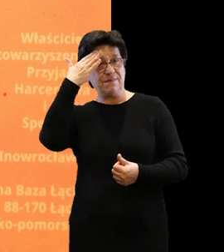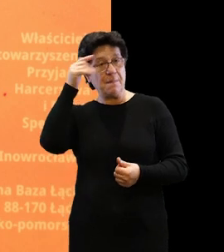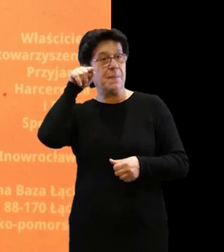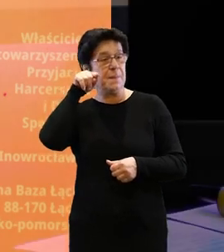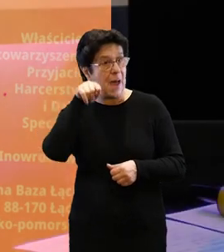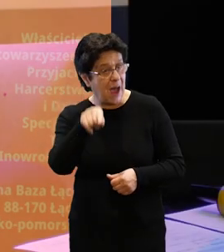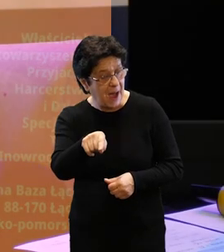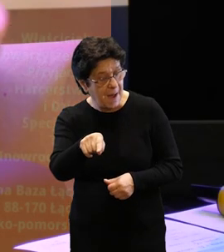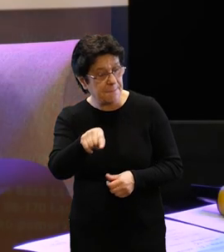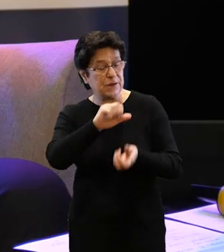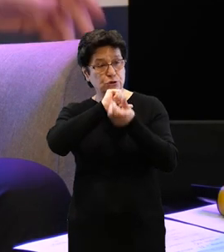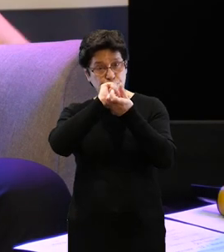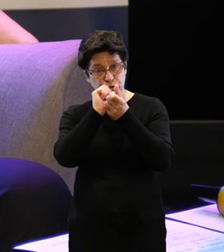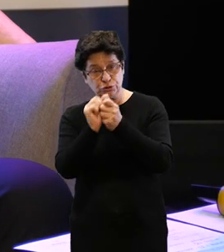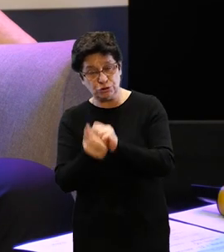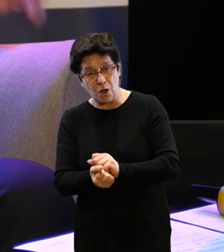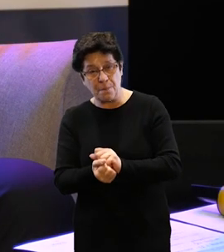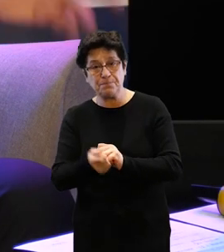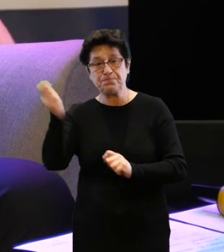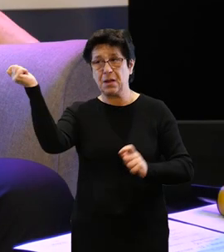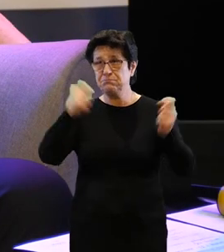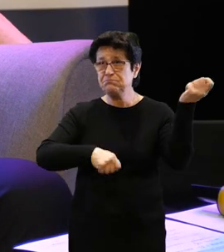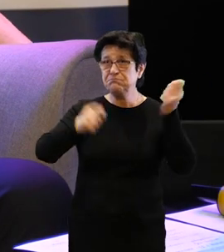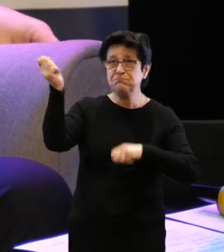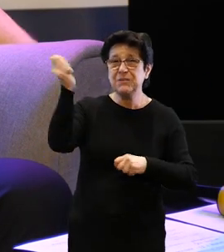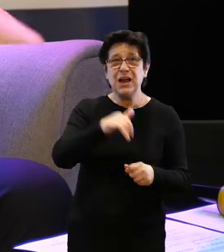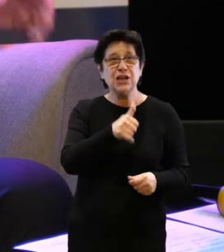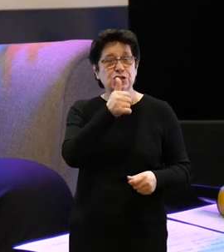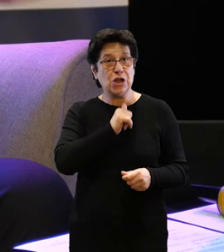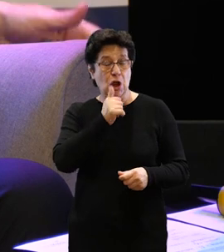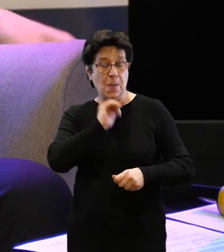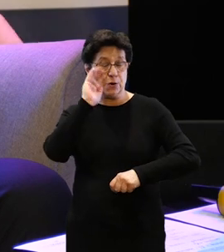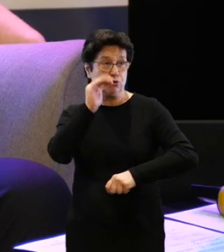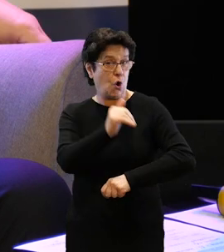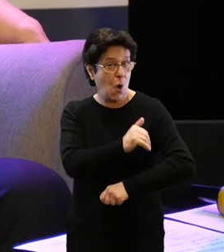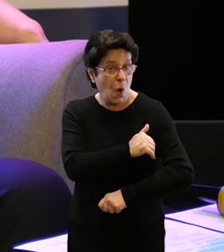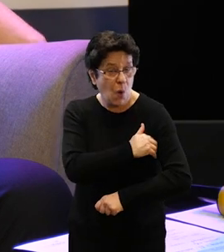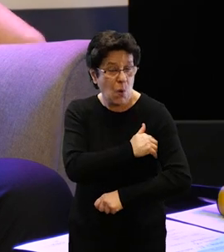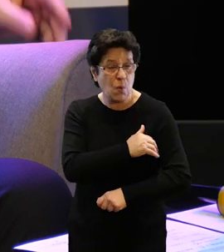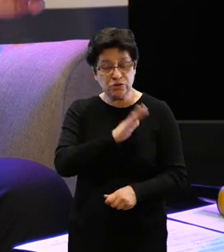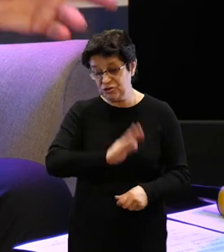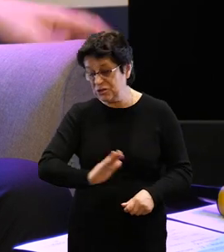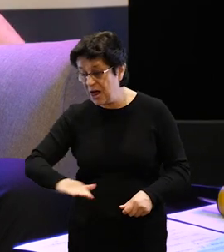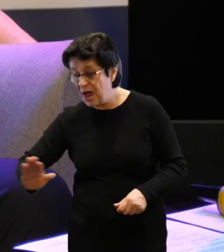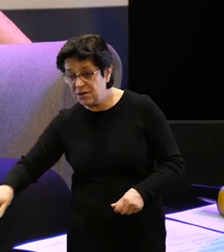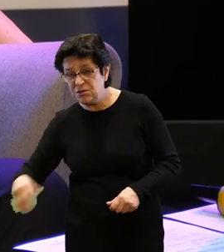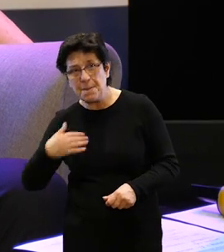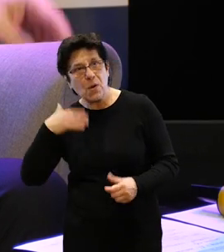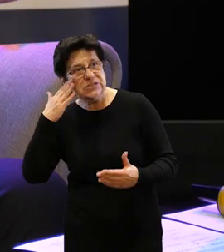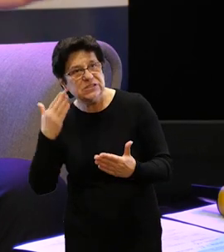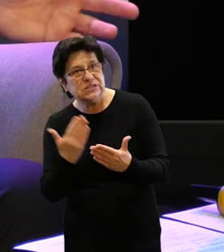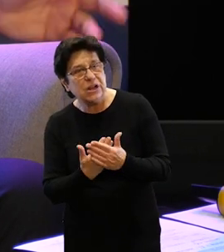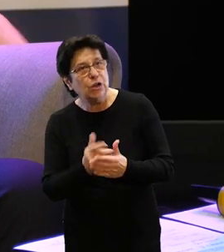tam po prostu są na pewno przyjeżdżają zielone szkoły Przyjeżdżają dzieci poznają